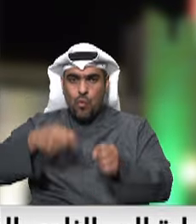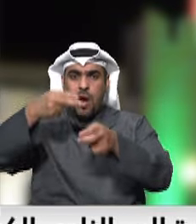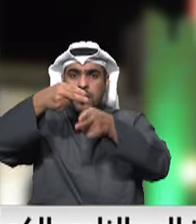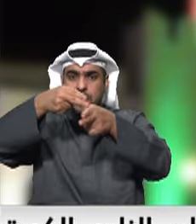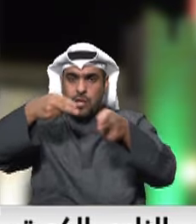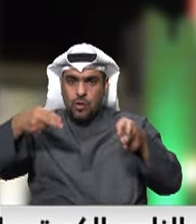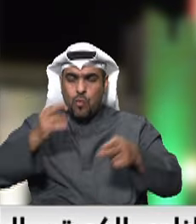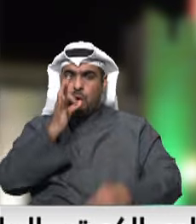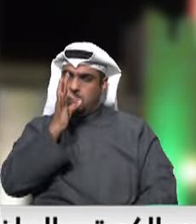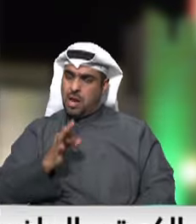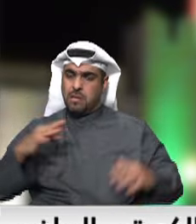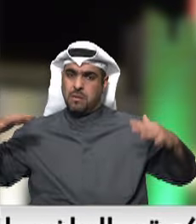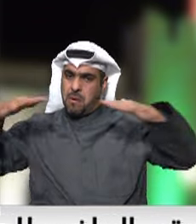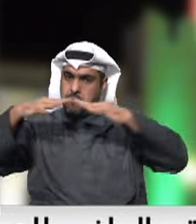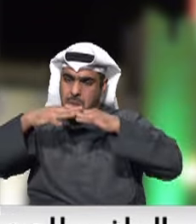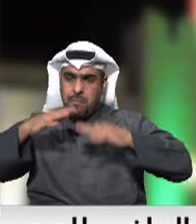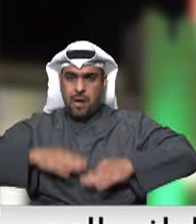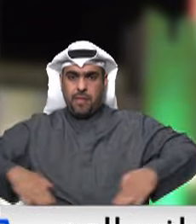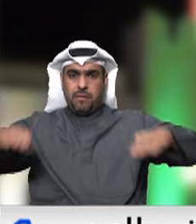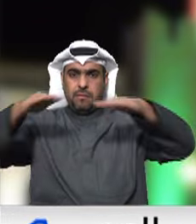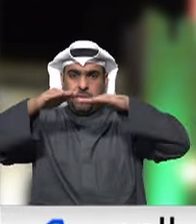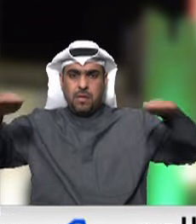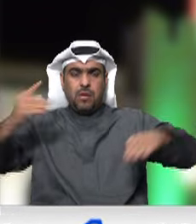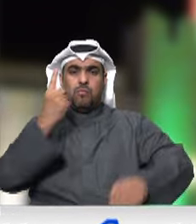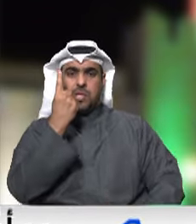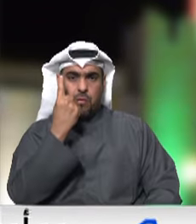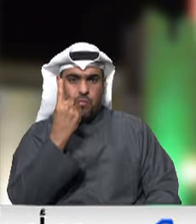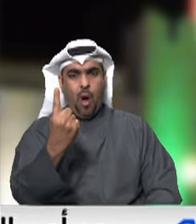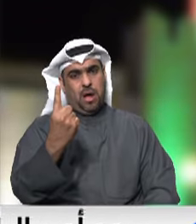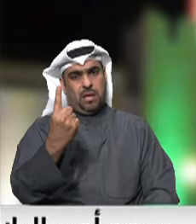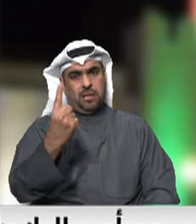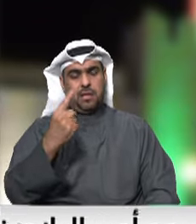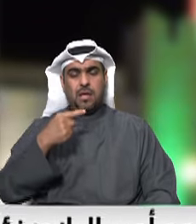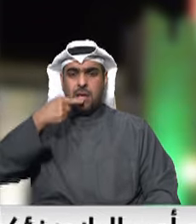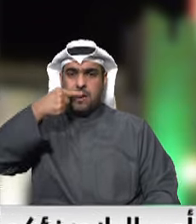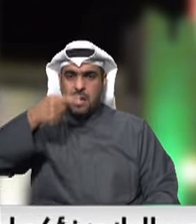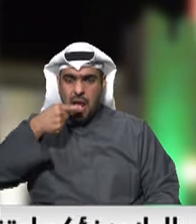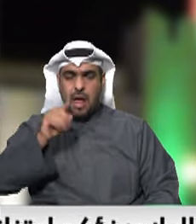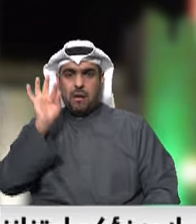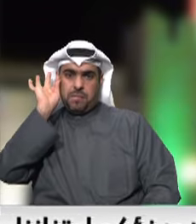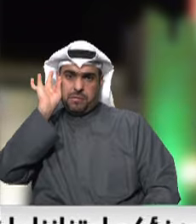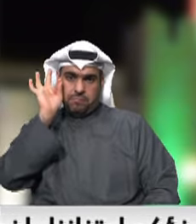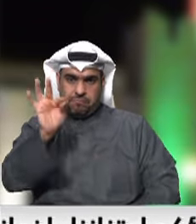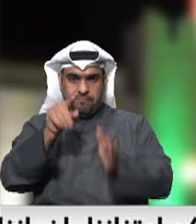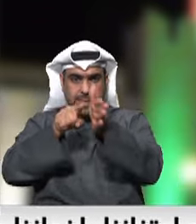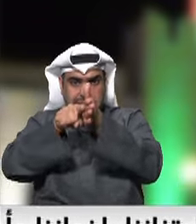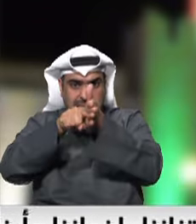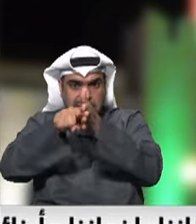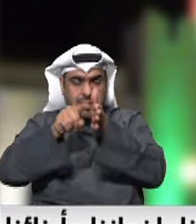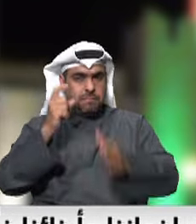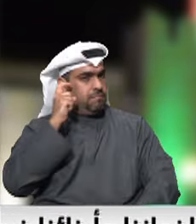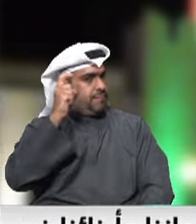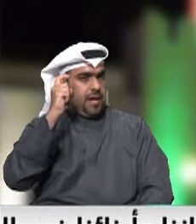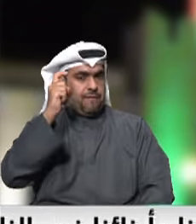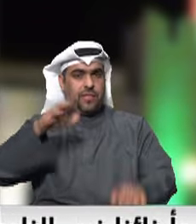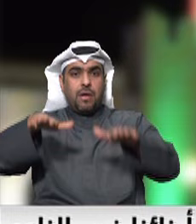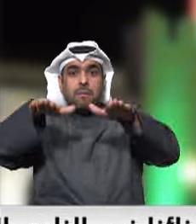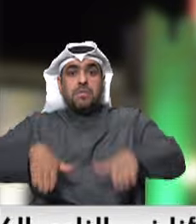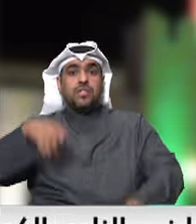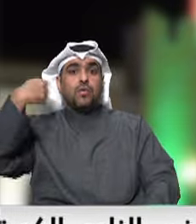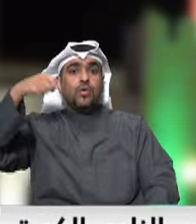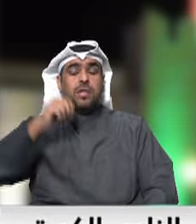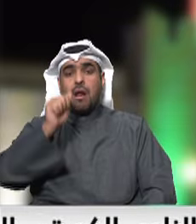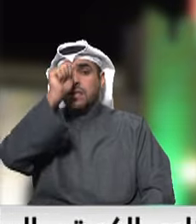غيرها مؤكدا انه لن يقبل الاساءه بالقول او الفعل وباث الفتن بهذا الشان مشددا على